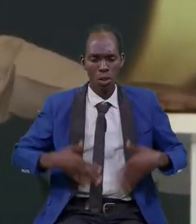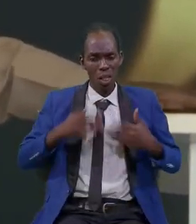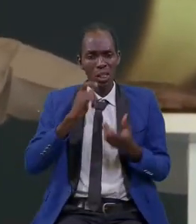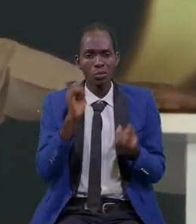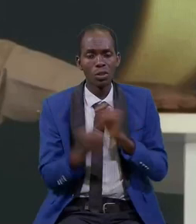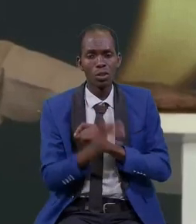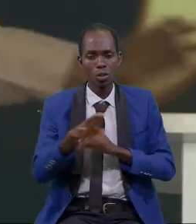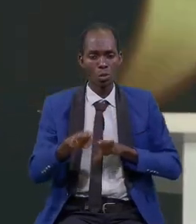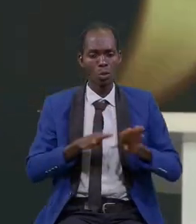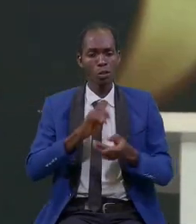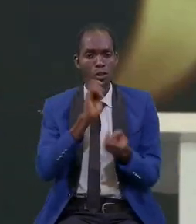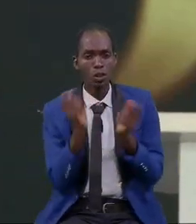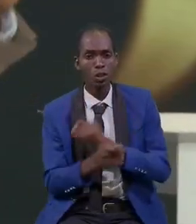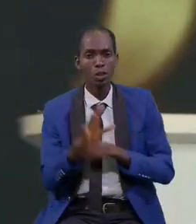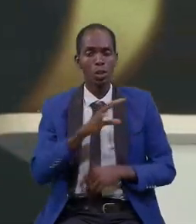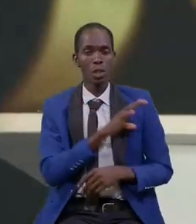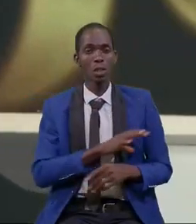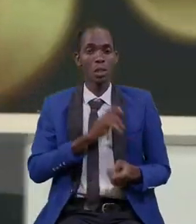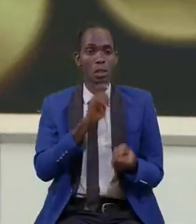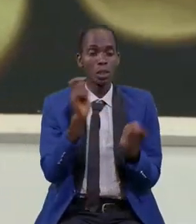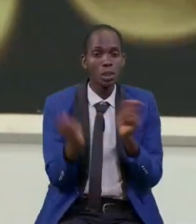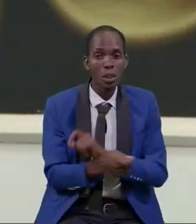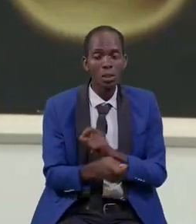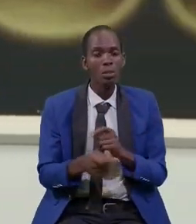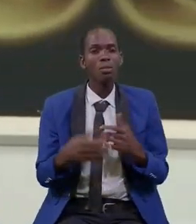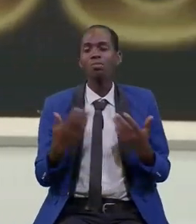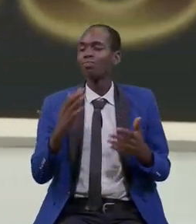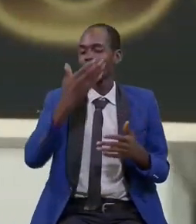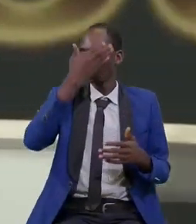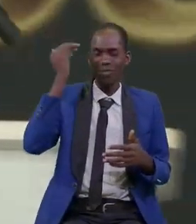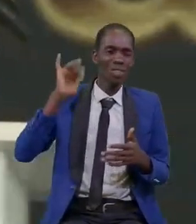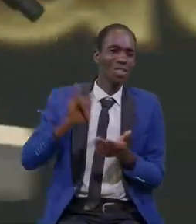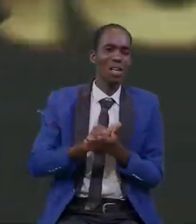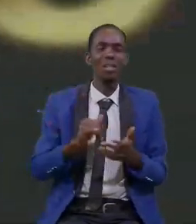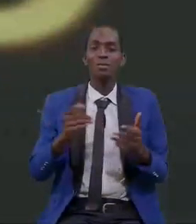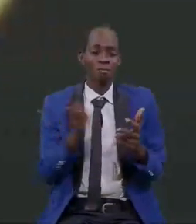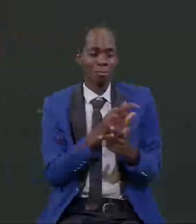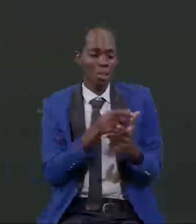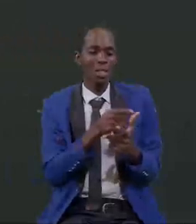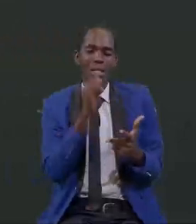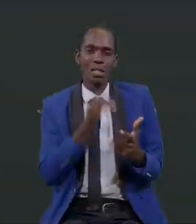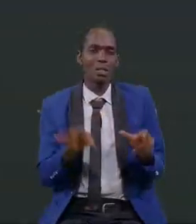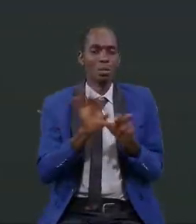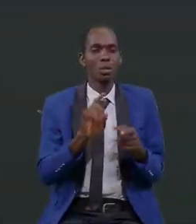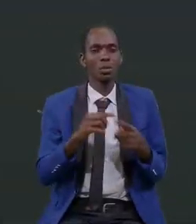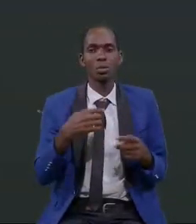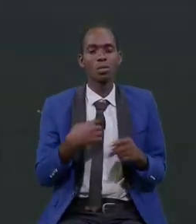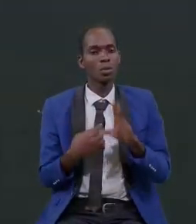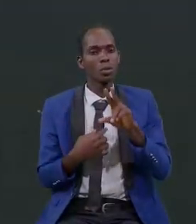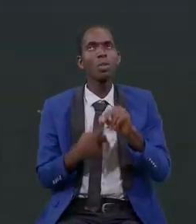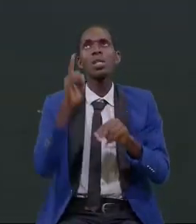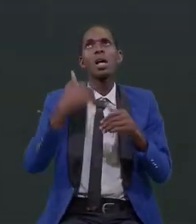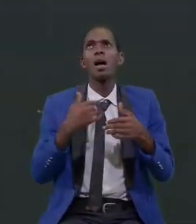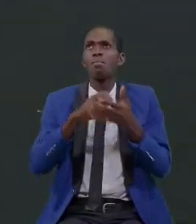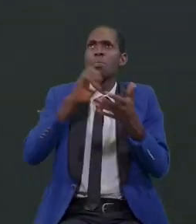ton comportement est converti? Est-ce que ton caractère est converti? Je ne pense pas à ça. Il a effacé mes péchés.